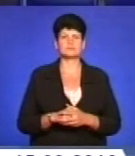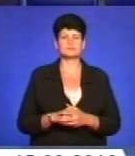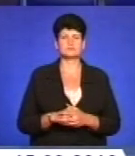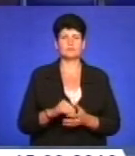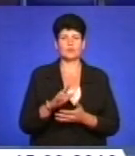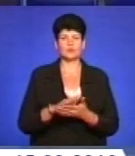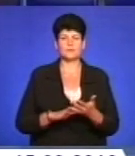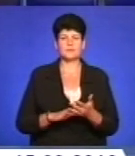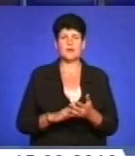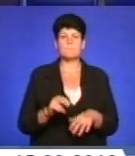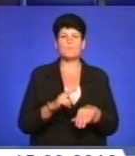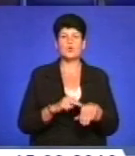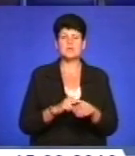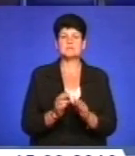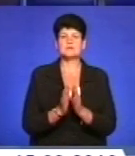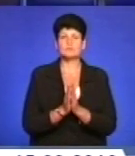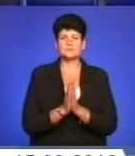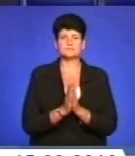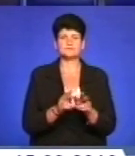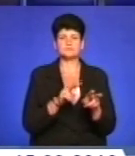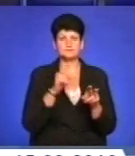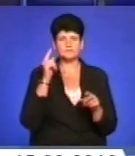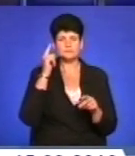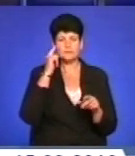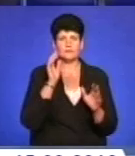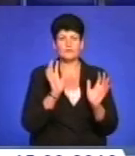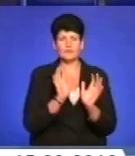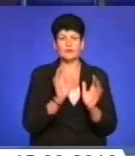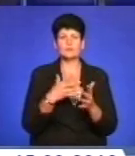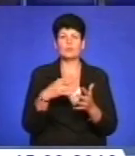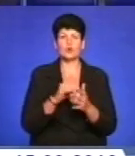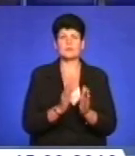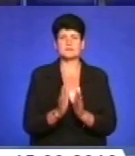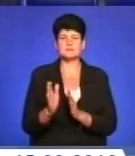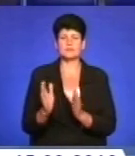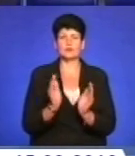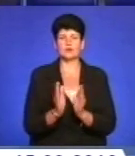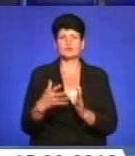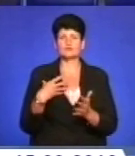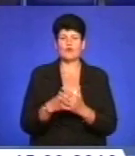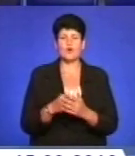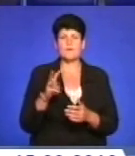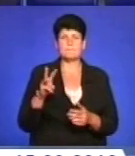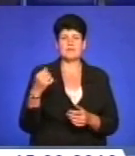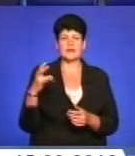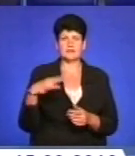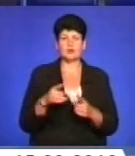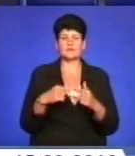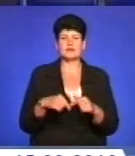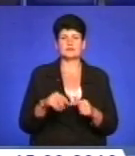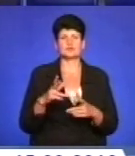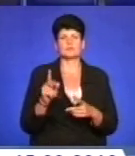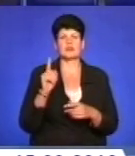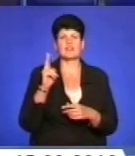Продовжуємо випуск. Поліція закликає дбати про безпеку свого майна в області. Організували акцію «Квартира під охорону